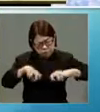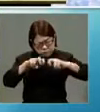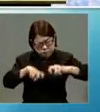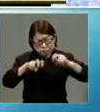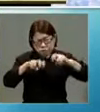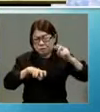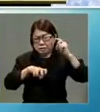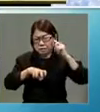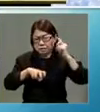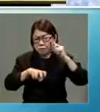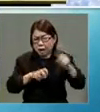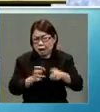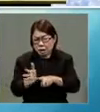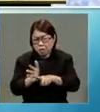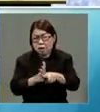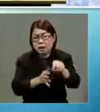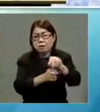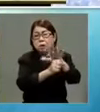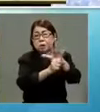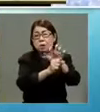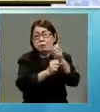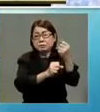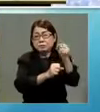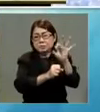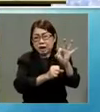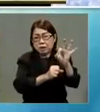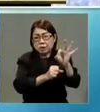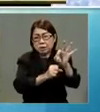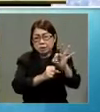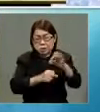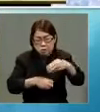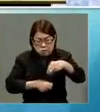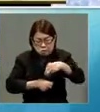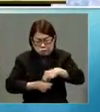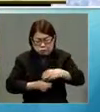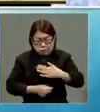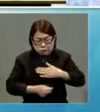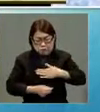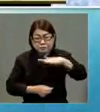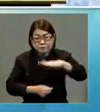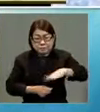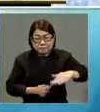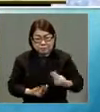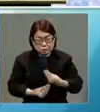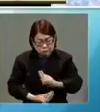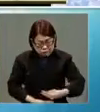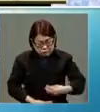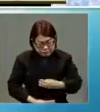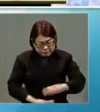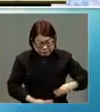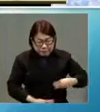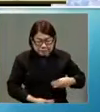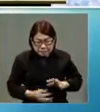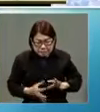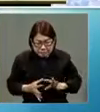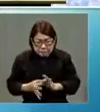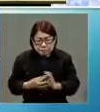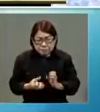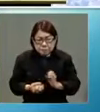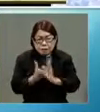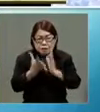โยงกันระหว่างโควิด-19 กับโรคที่ทำให้เกิดอาการอักเสบในอวัยวะต่างๆซึ่งทำให้เด็กๆในยุโรปและสหรัฐอเมริกา